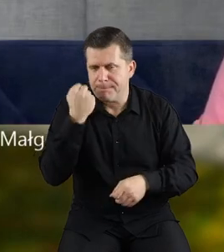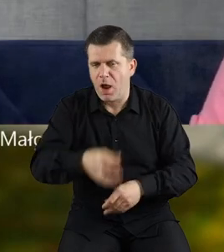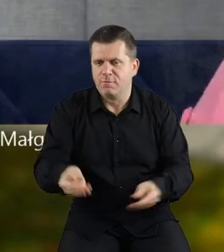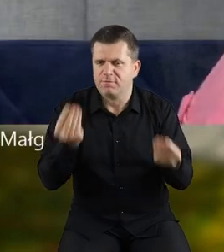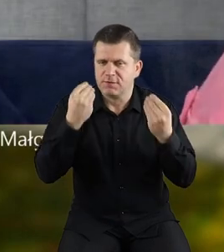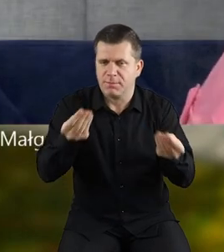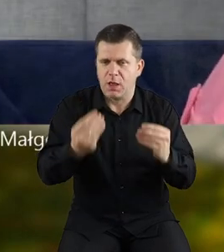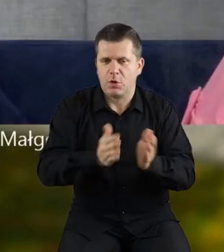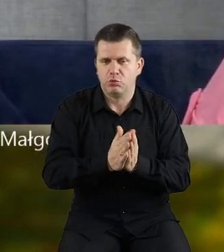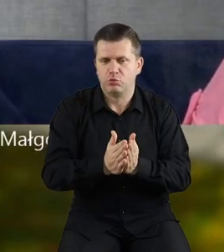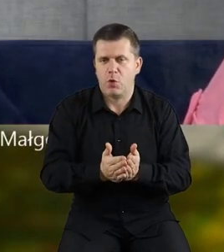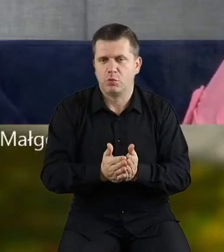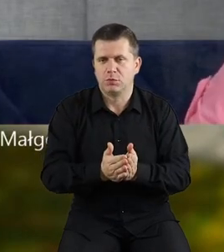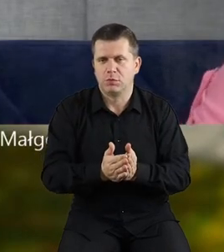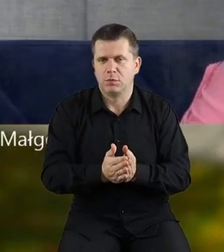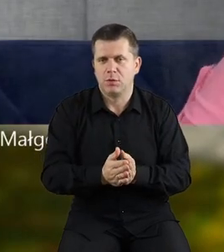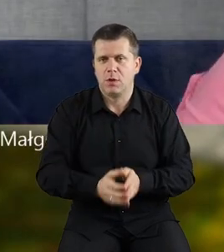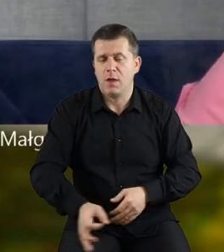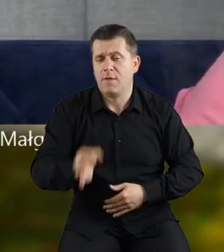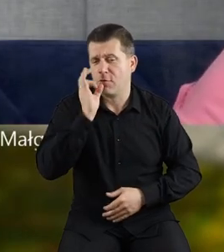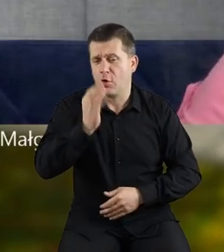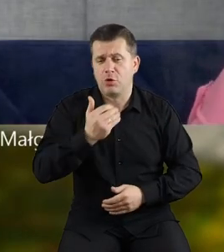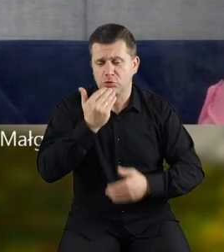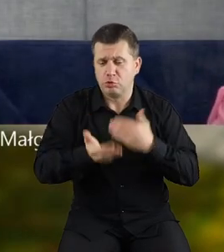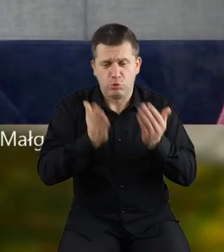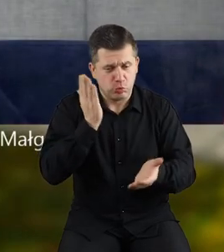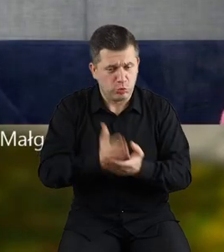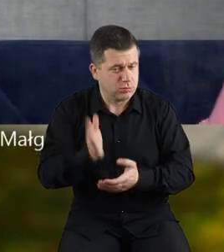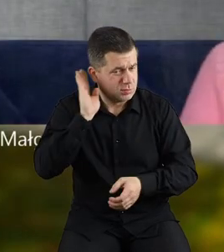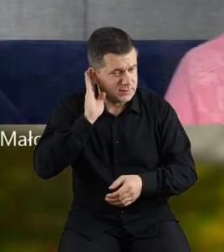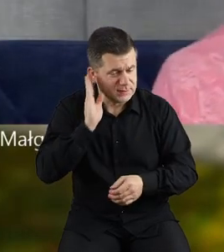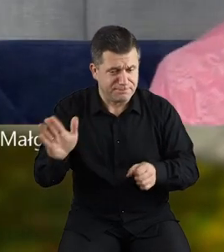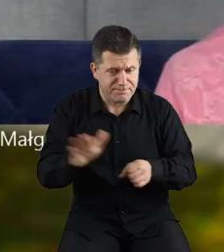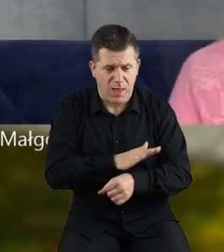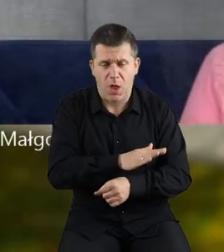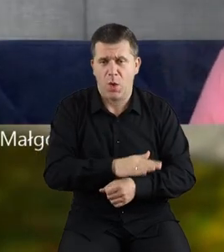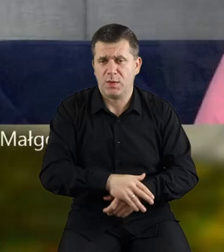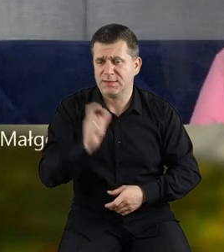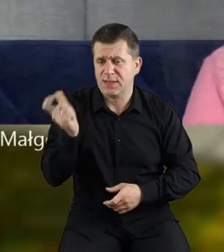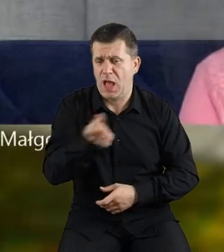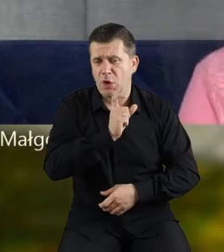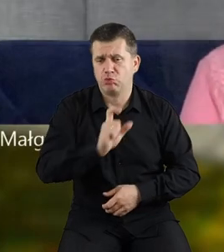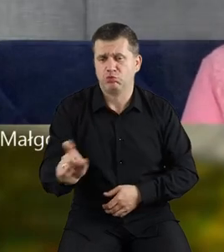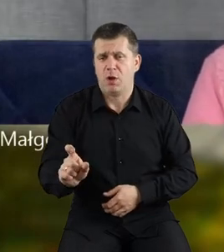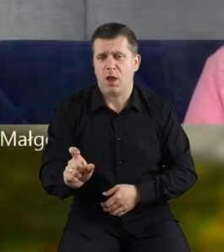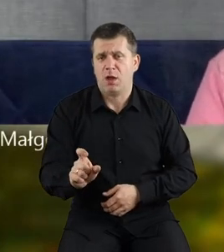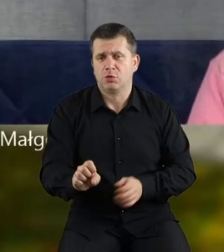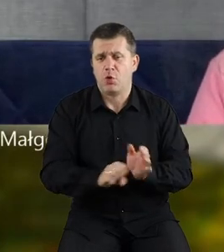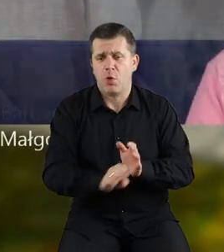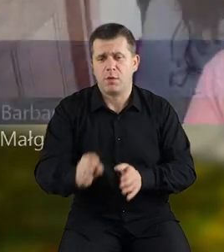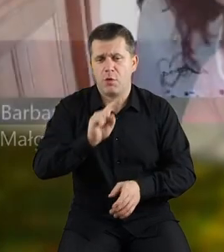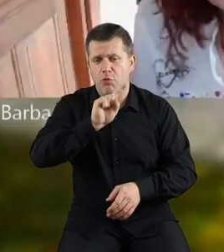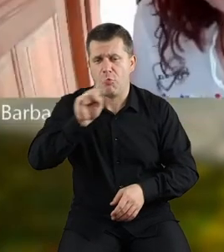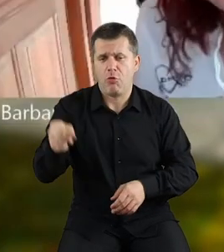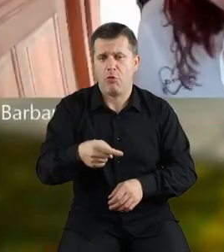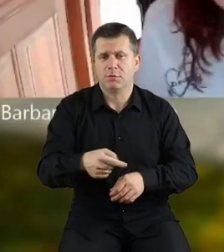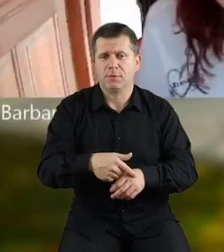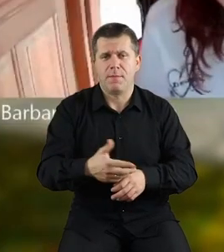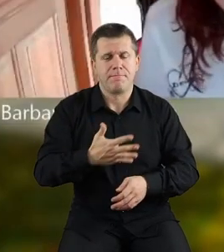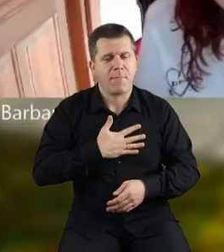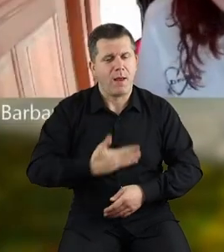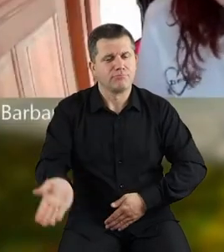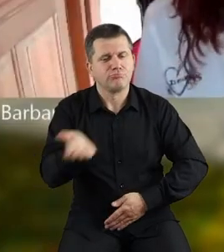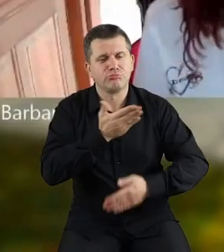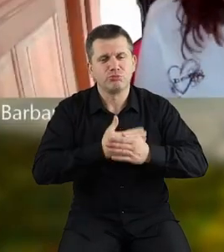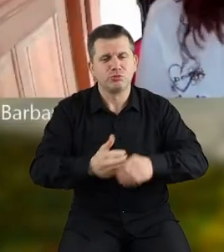wspaniałe książki. Bogusiu, twoje życzenie już się spełnia, bo właśnie cały czas od ponad godziny